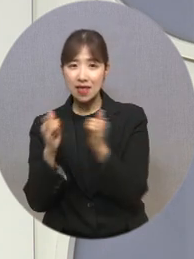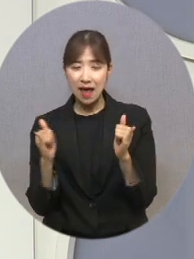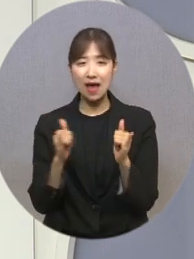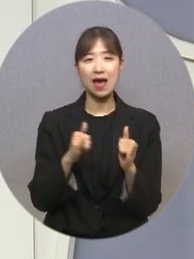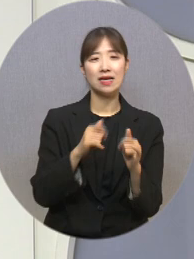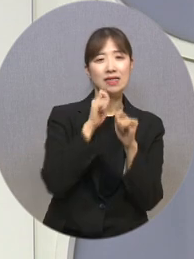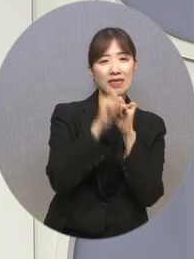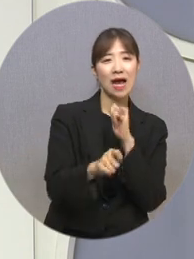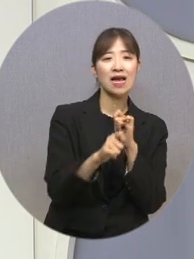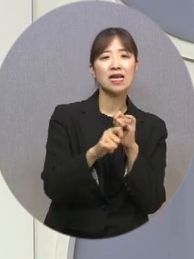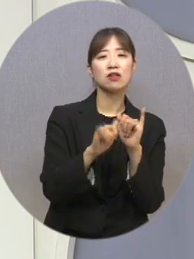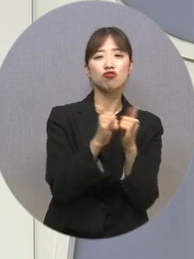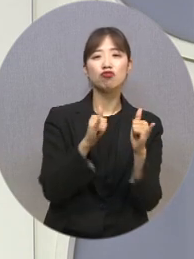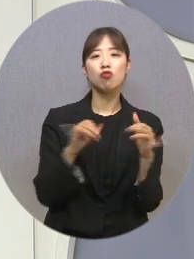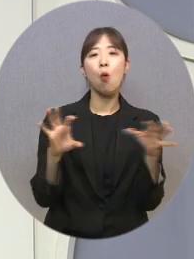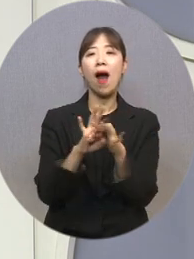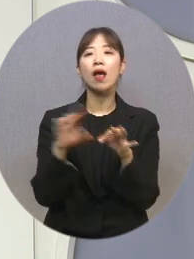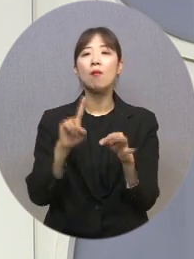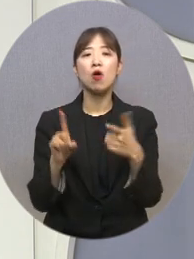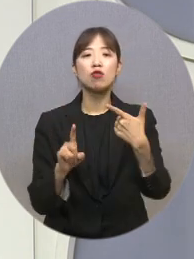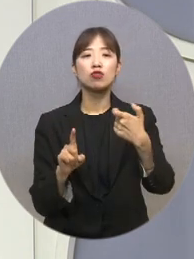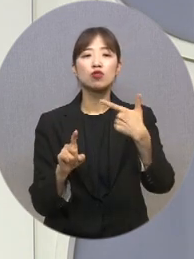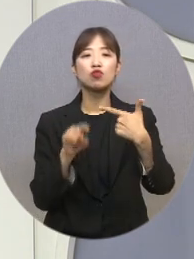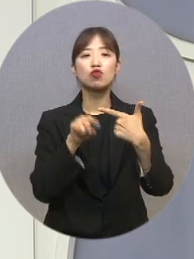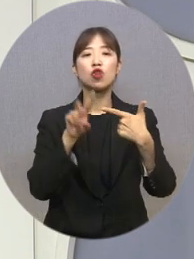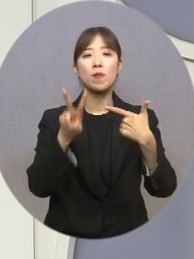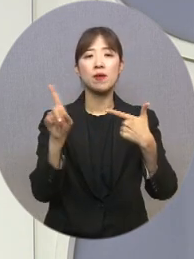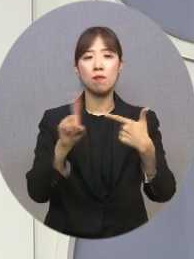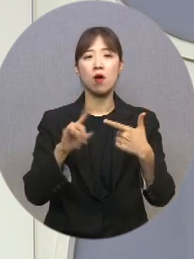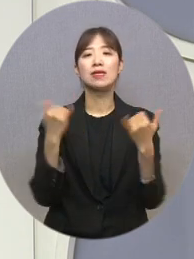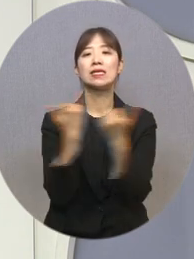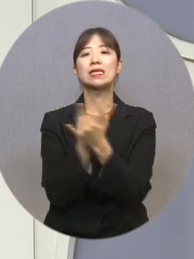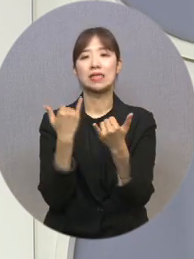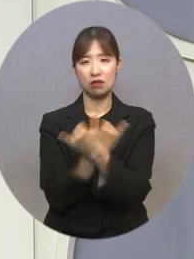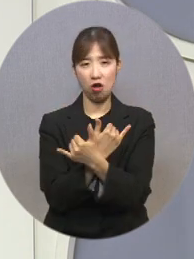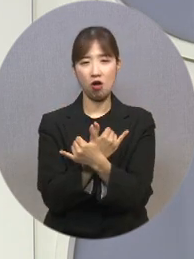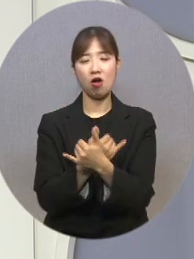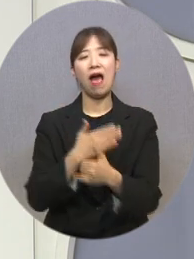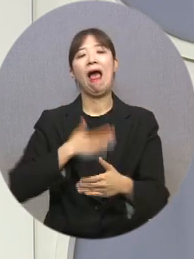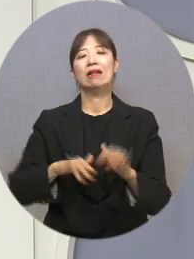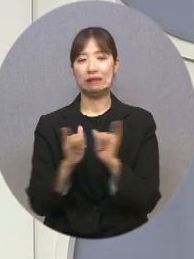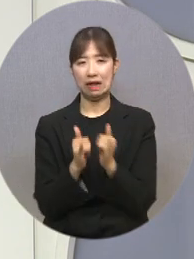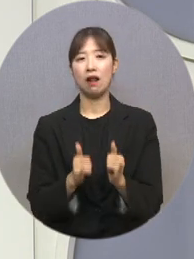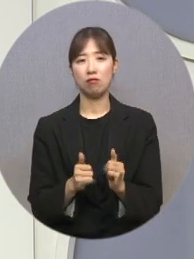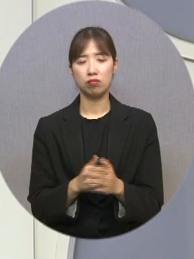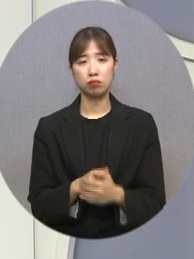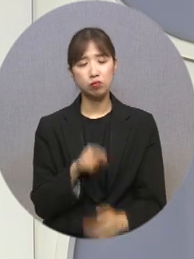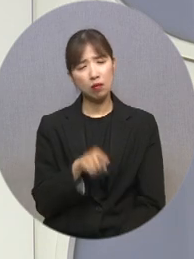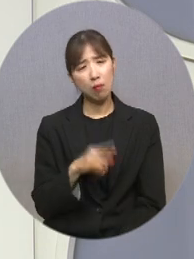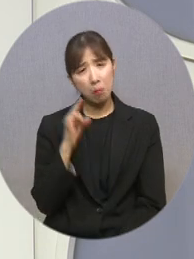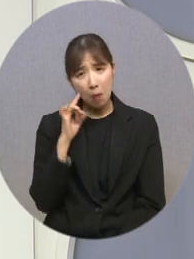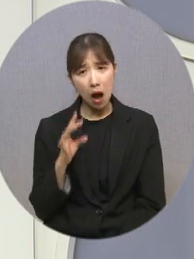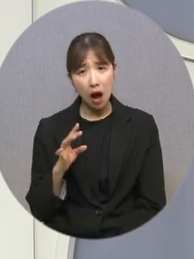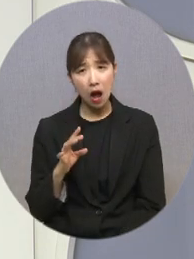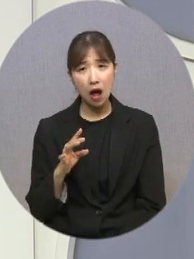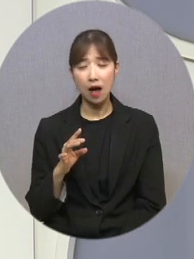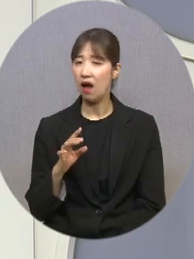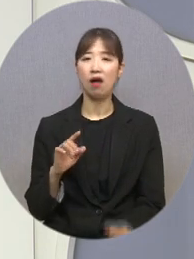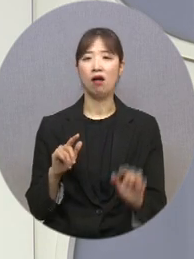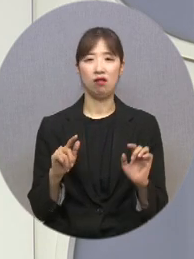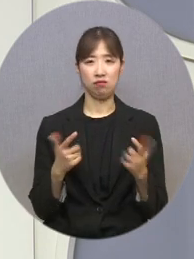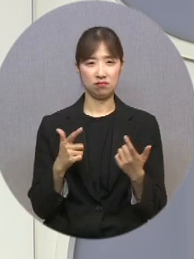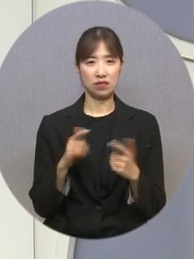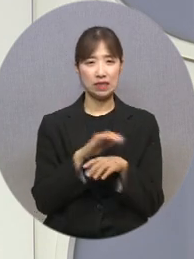따져봤더니 66.2%가 친척이나 아는 사람입니다. 처음에는 이게 무슨 소리야 이렇게 할 수 있지만 자세히 생각해